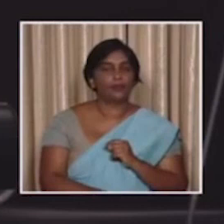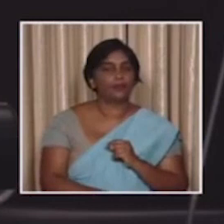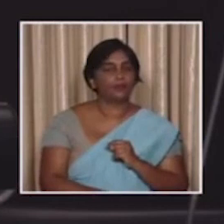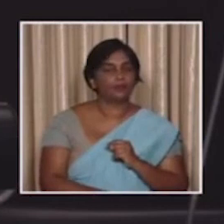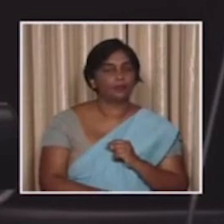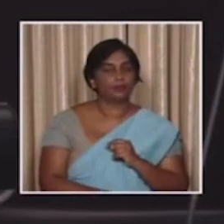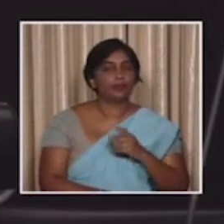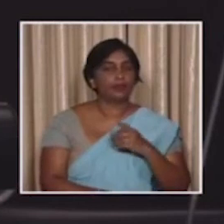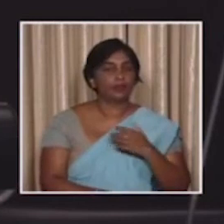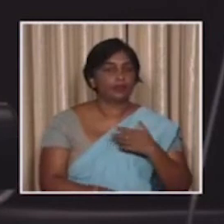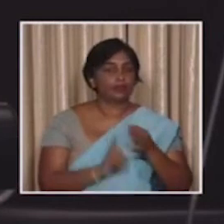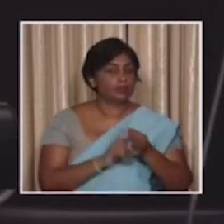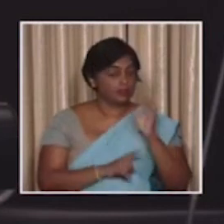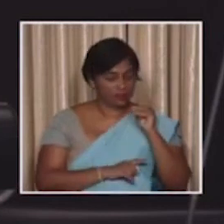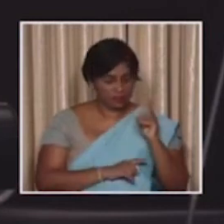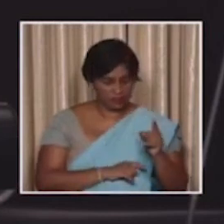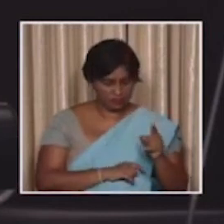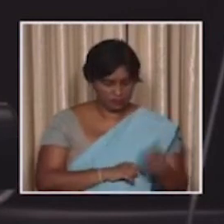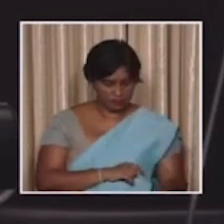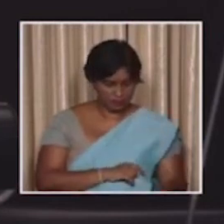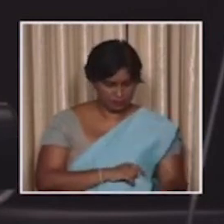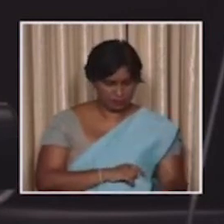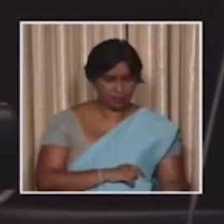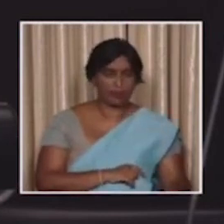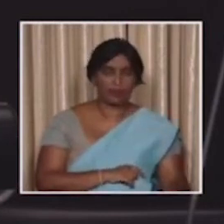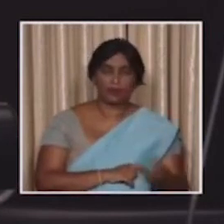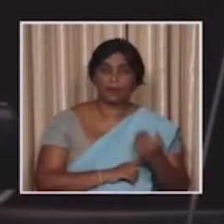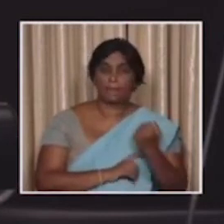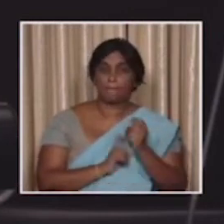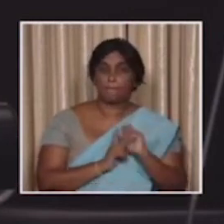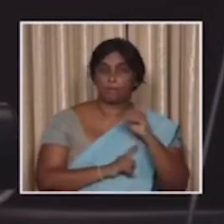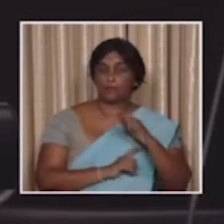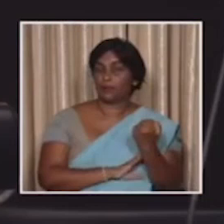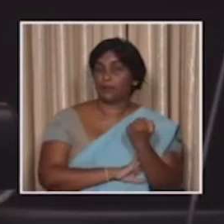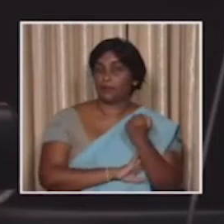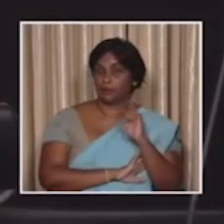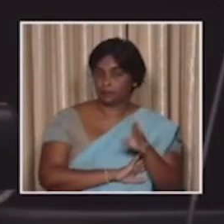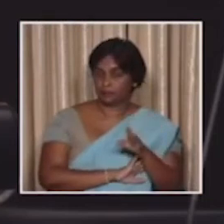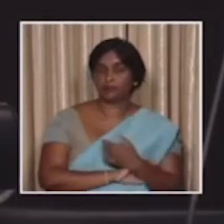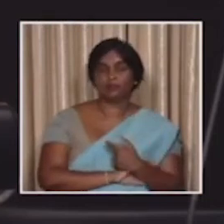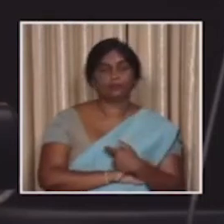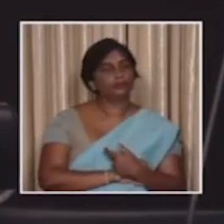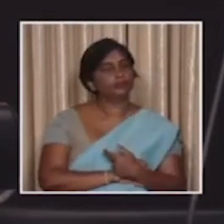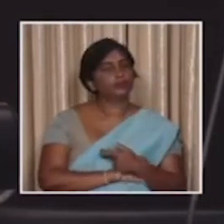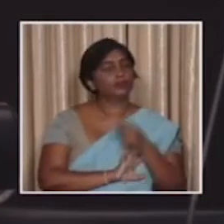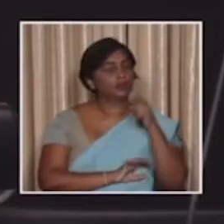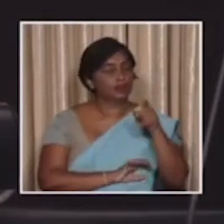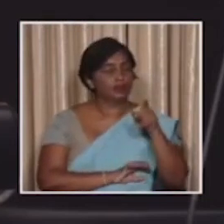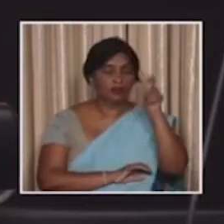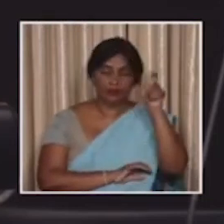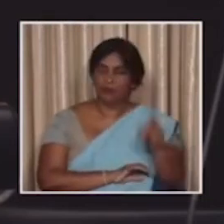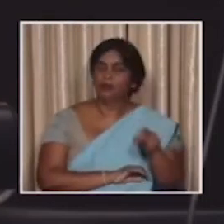நஷ்ட ஈடு செலுத்த வேண்டும் என உத்தரவிட்டிருந்தது. ஆனால் நாட்டின் தற்போதைய பொருளாதார நெருக்கடிக்கு காரணமானவர்கள் என